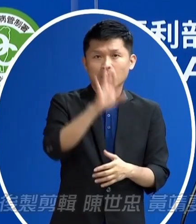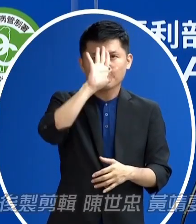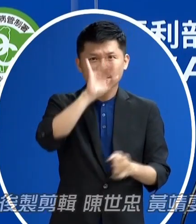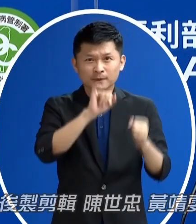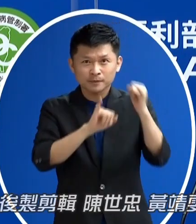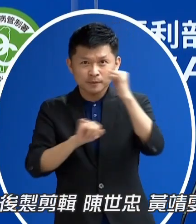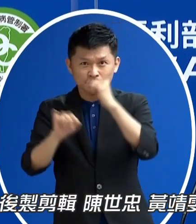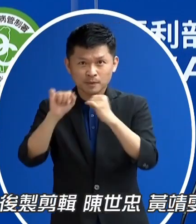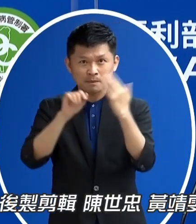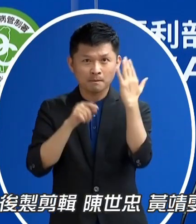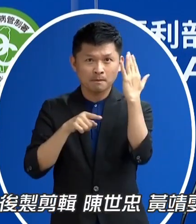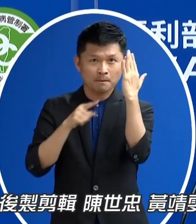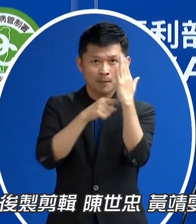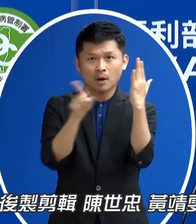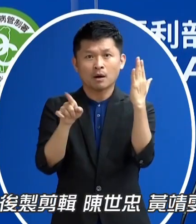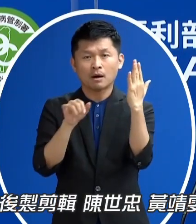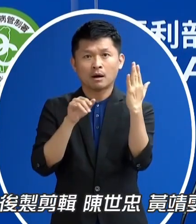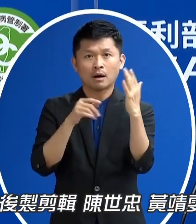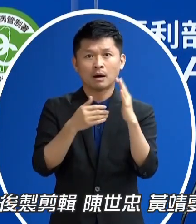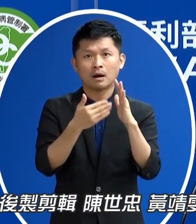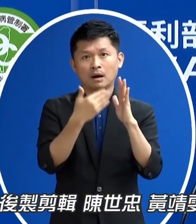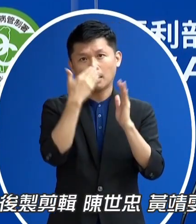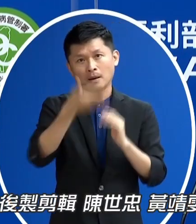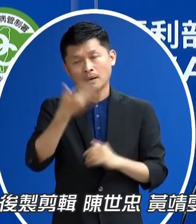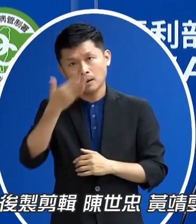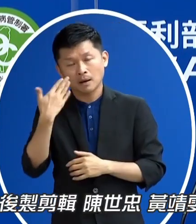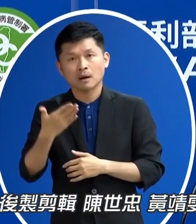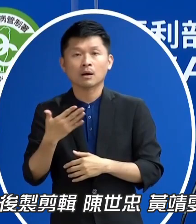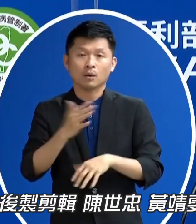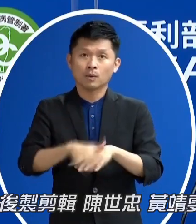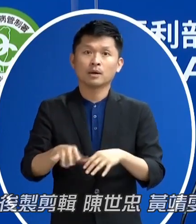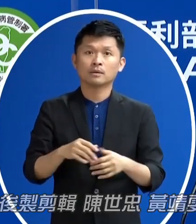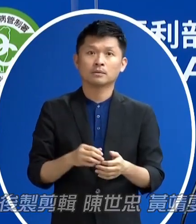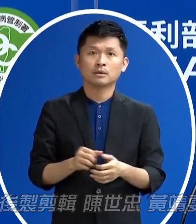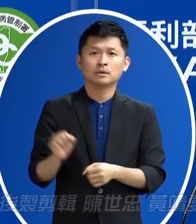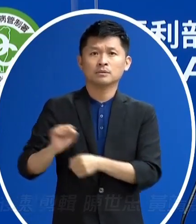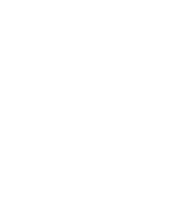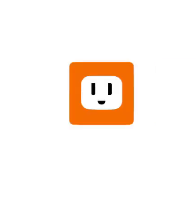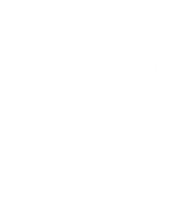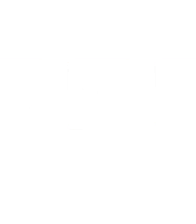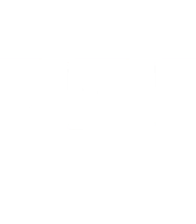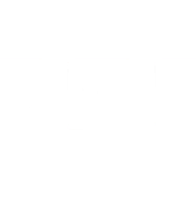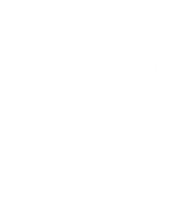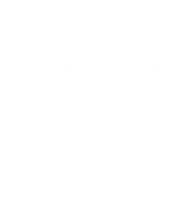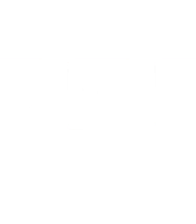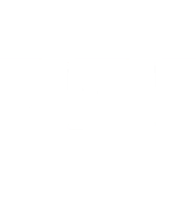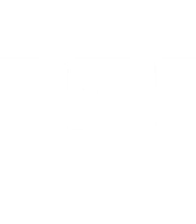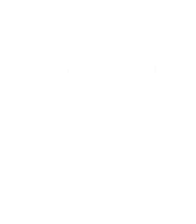碰到墙壁的机会就越多。所以它不会这样子循环，无止境的循环。